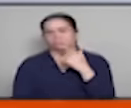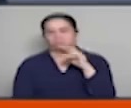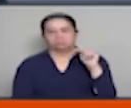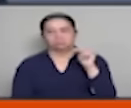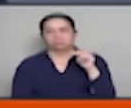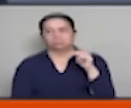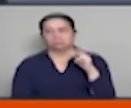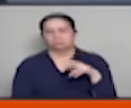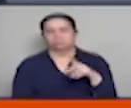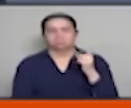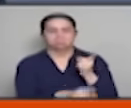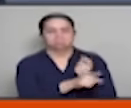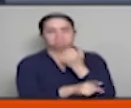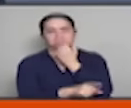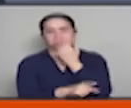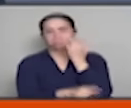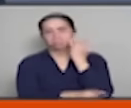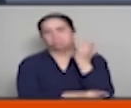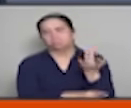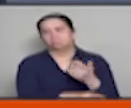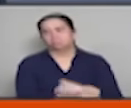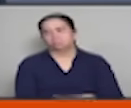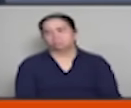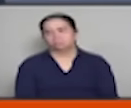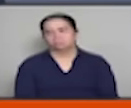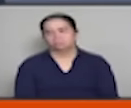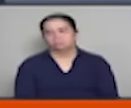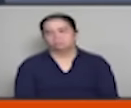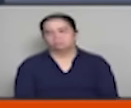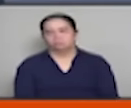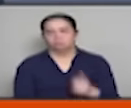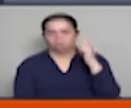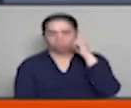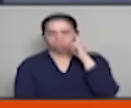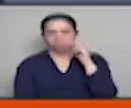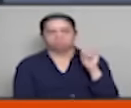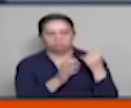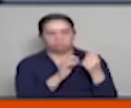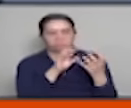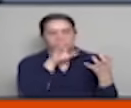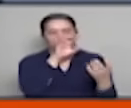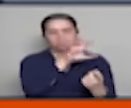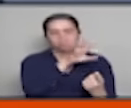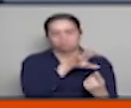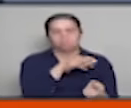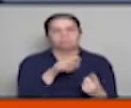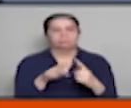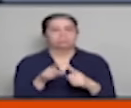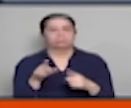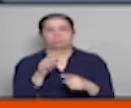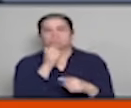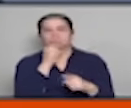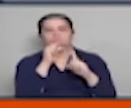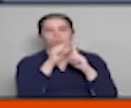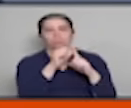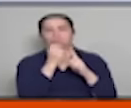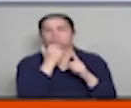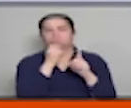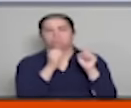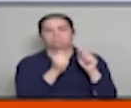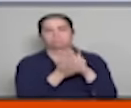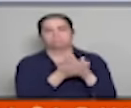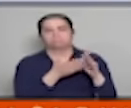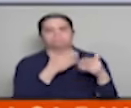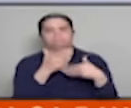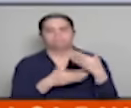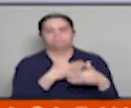Kinakailaman niya, sir. Oh, mali. May mali doon si Becky. Okay. Akala ko, nakurso na dahil lang niya. Eh, pero hindi niya dapat minumura. Eh, dapat dinaan niya sa